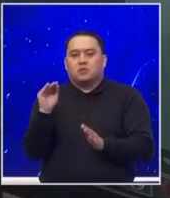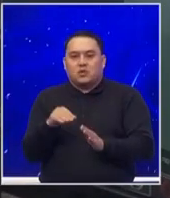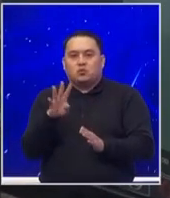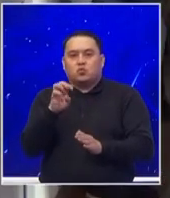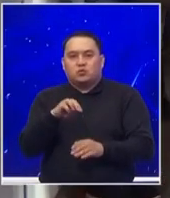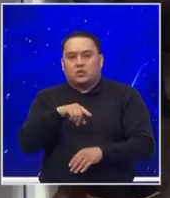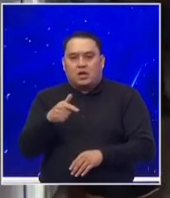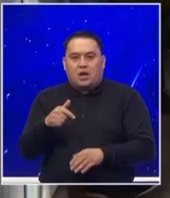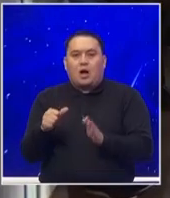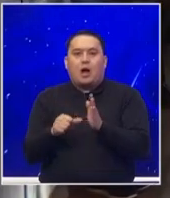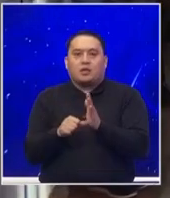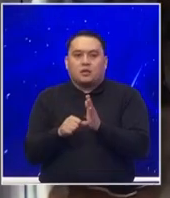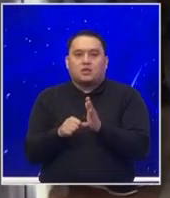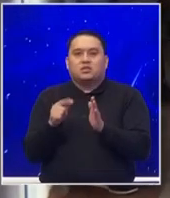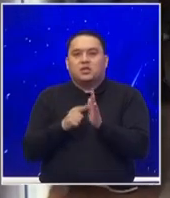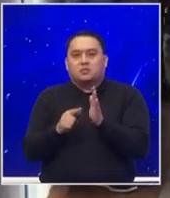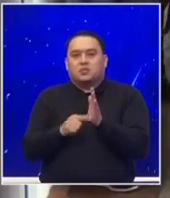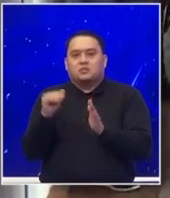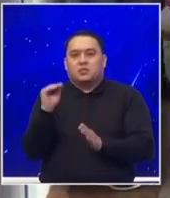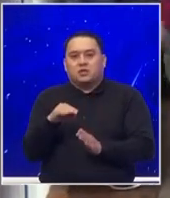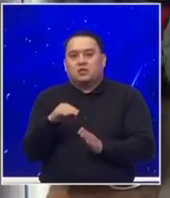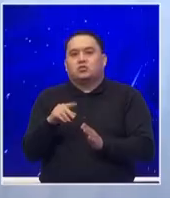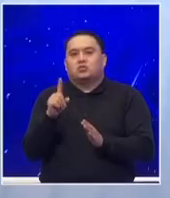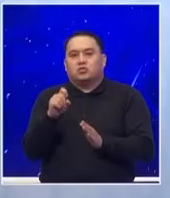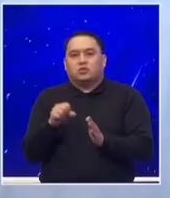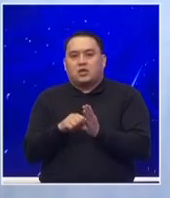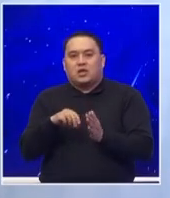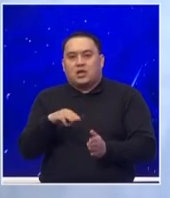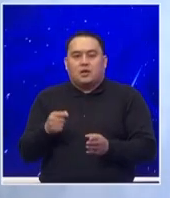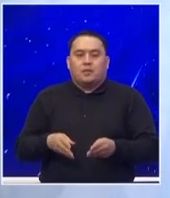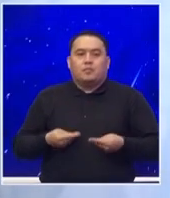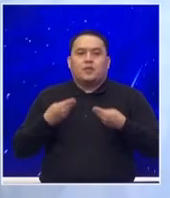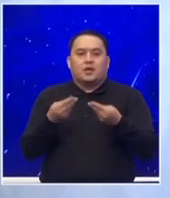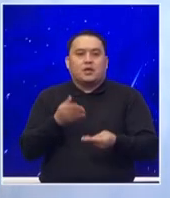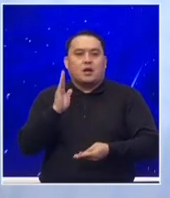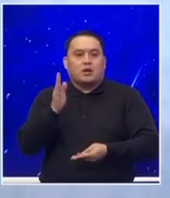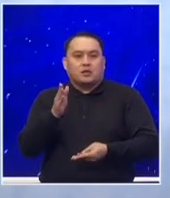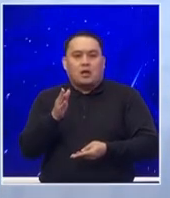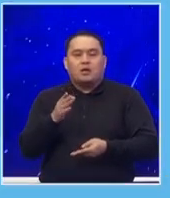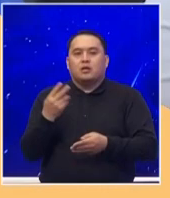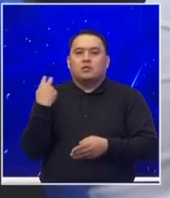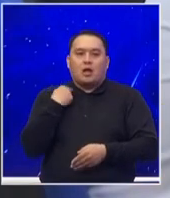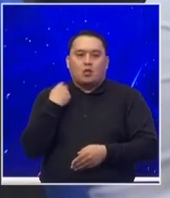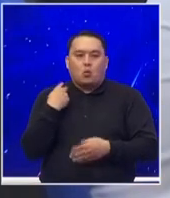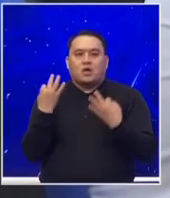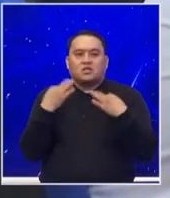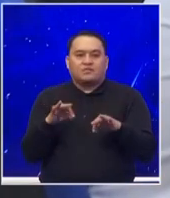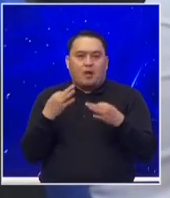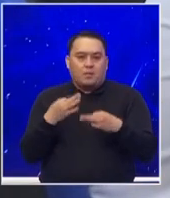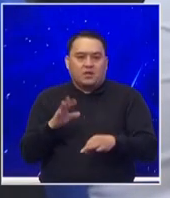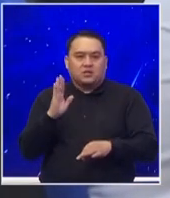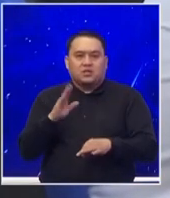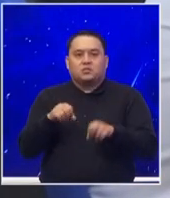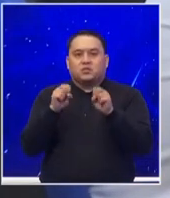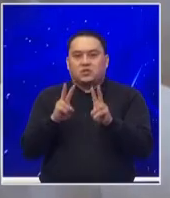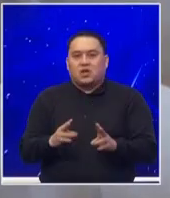теңге, 6 балаға 70 100 теңгеге дейін берілмек. Биыл біраз азамат салықтан босатылады. Нақтырақ айтсақ, арнайы